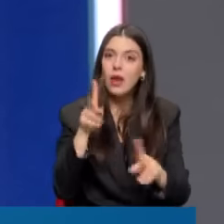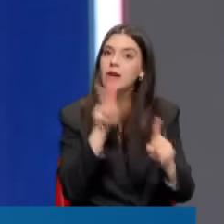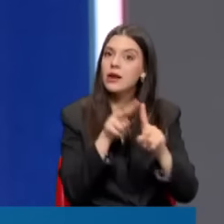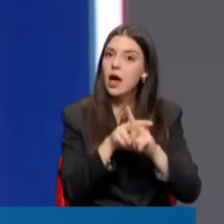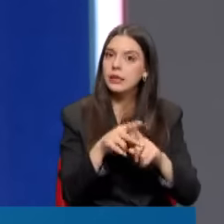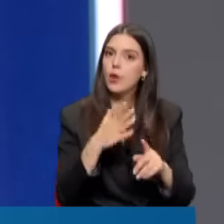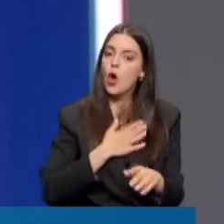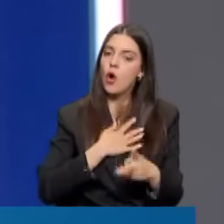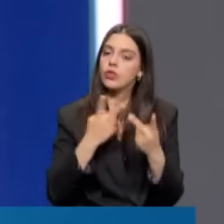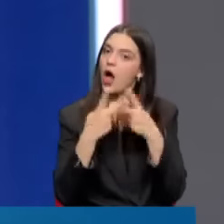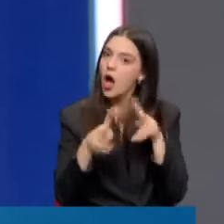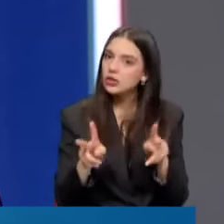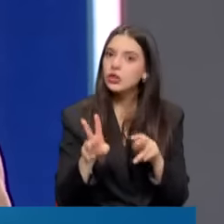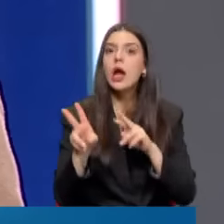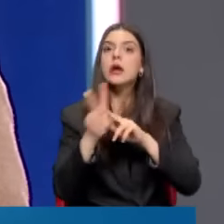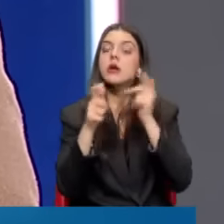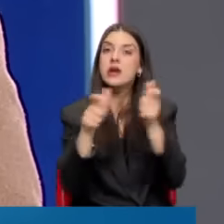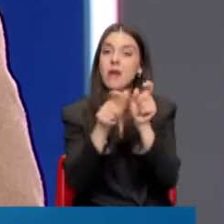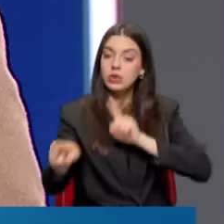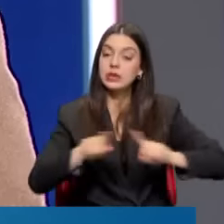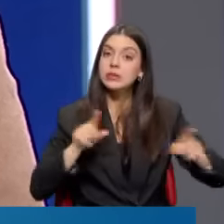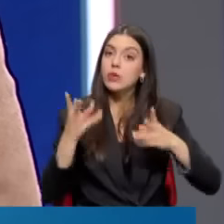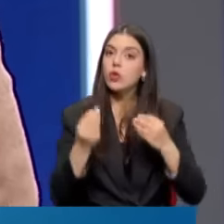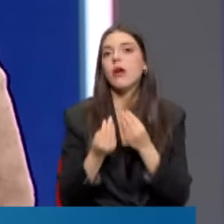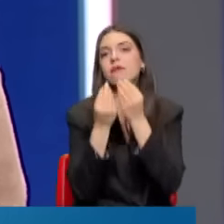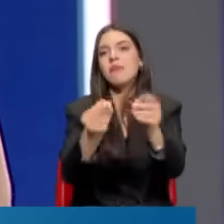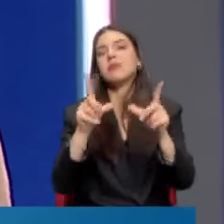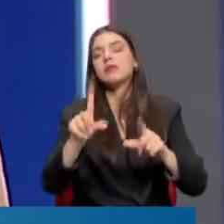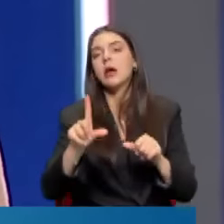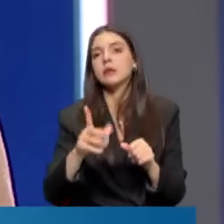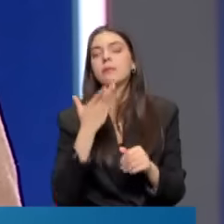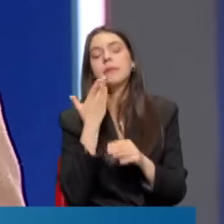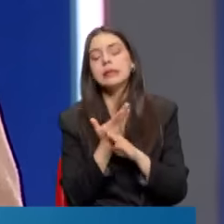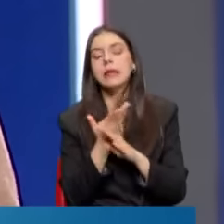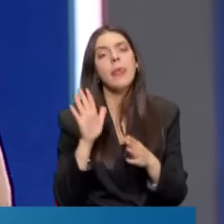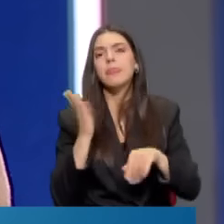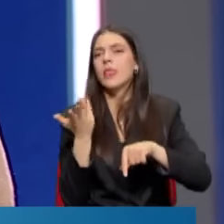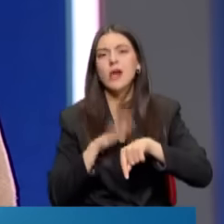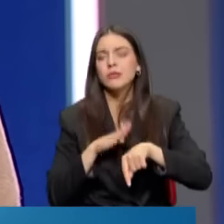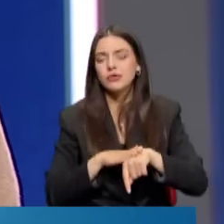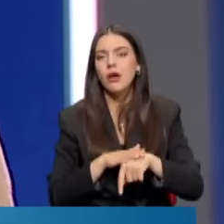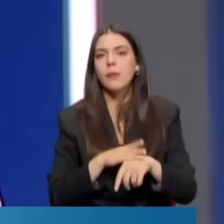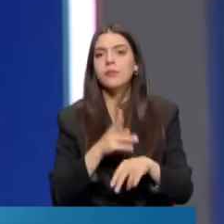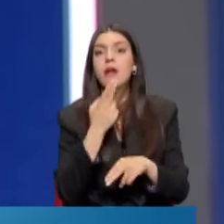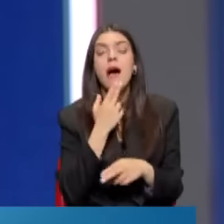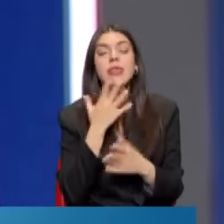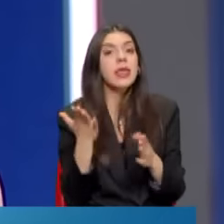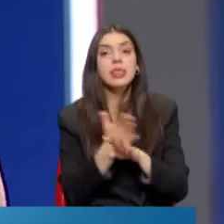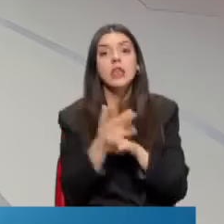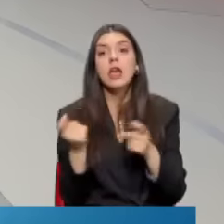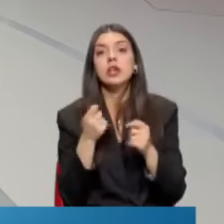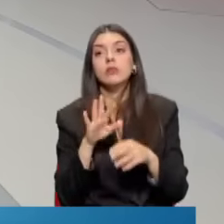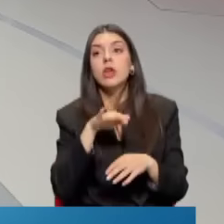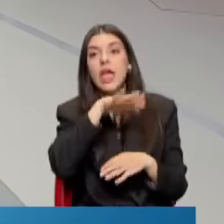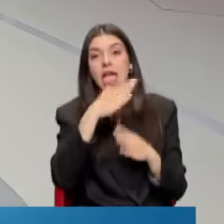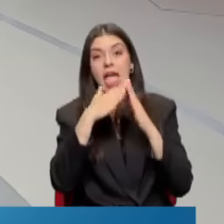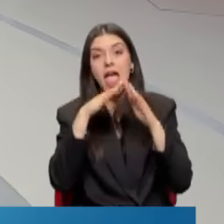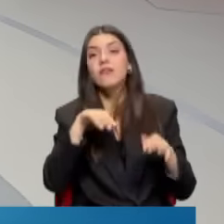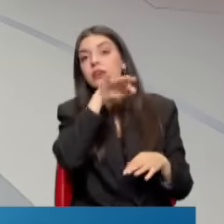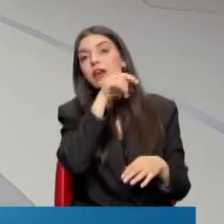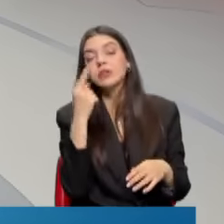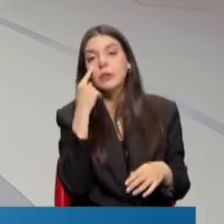şekilde Kamu hizmeti olarak tasarlaması lazım Ne yapacak mesela bizde Kadınlar neden çalışmıyor çünkü evin yaşlısına bakıyor Evin çocuğuna